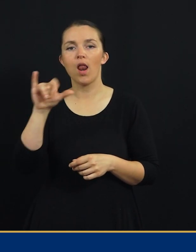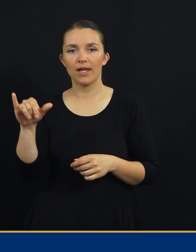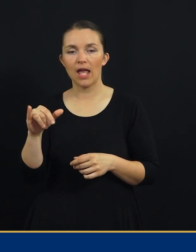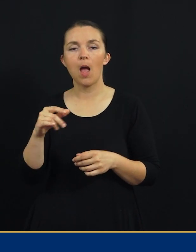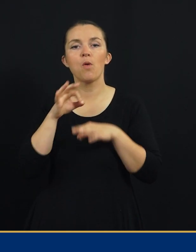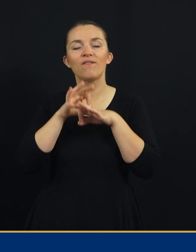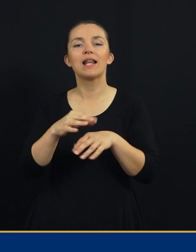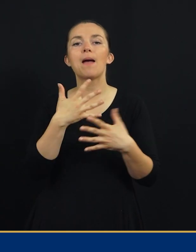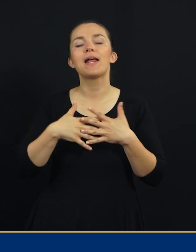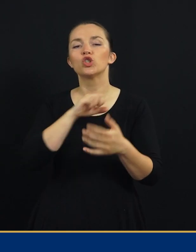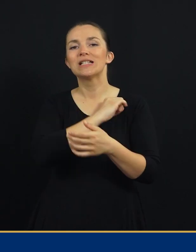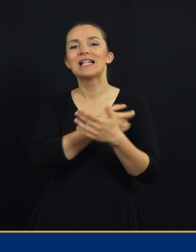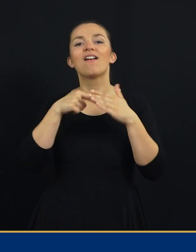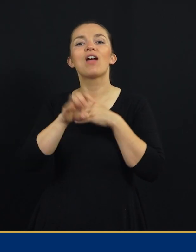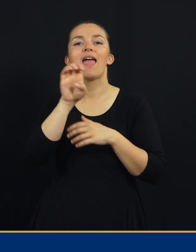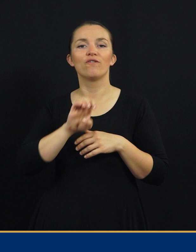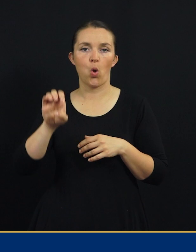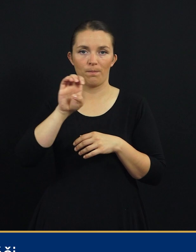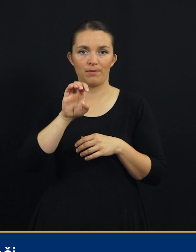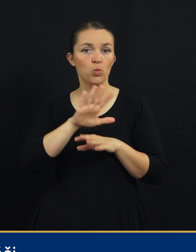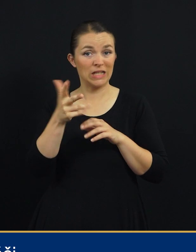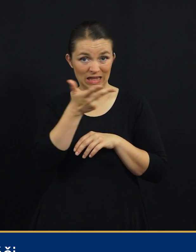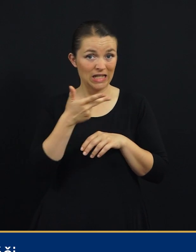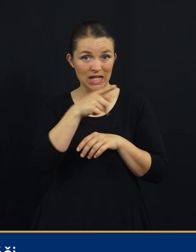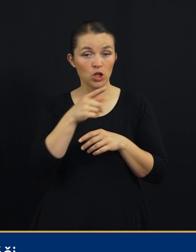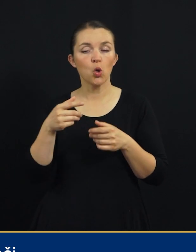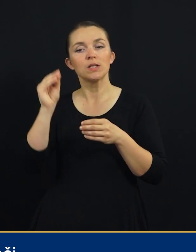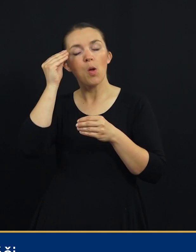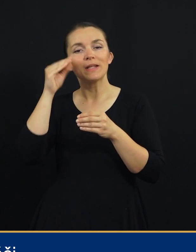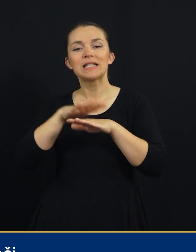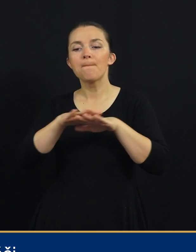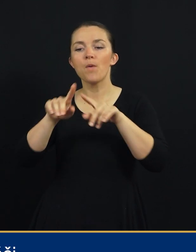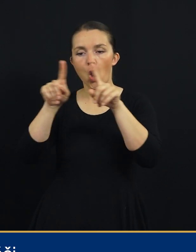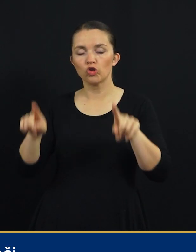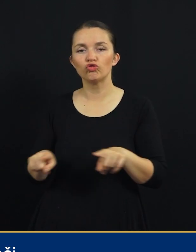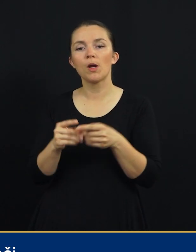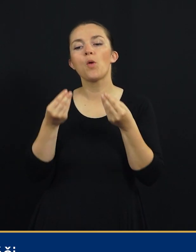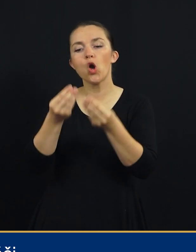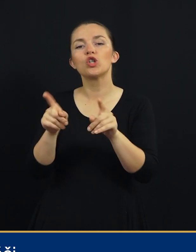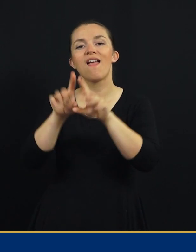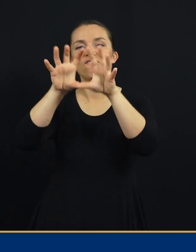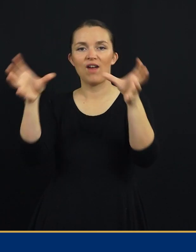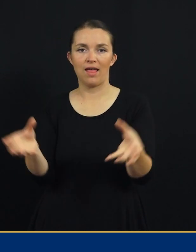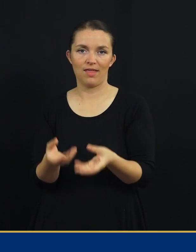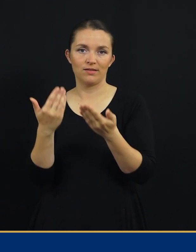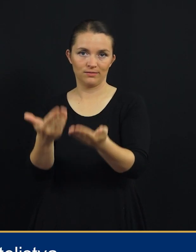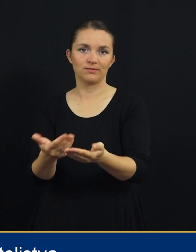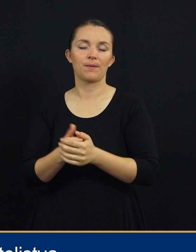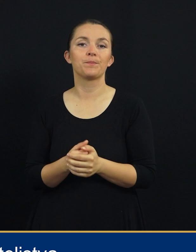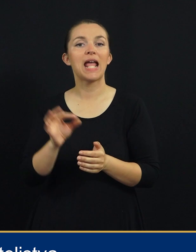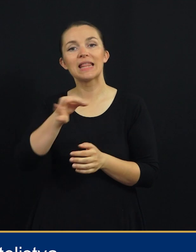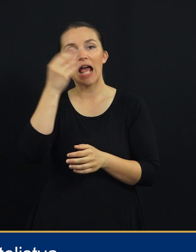poveljnik ameriških sil v Evropi. Vsi trije so k spominski plošči položili tudi venec.